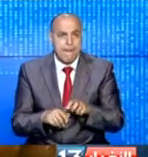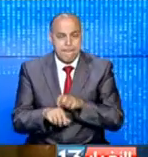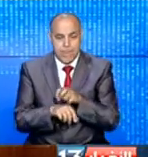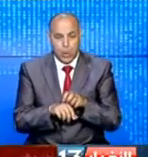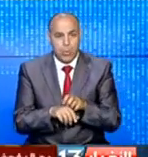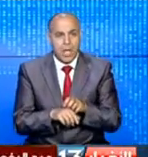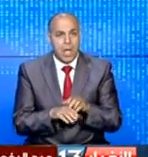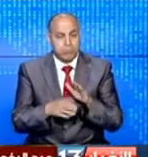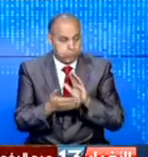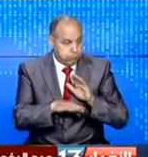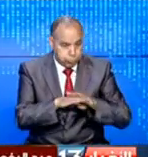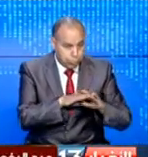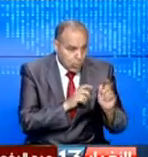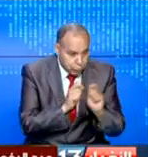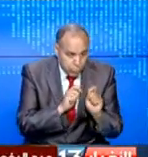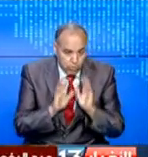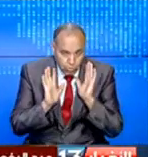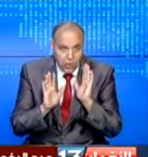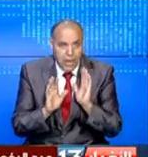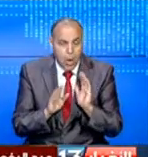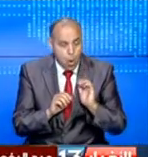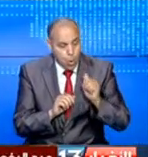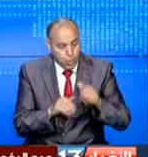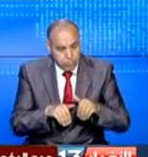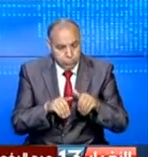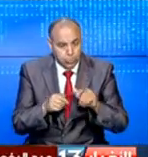باستشاره موجوده